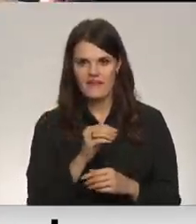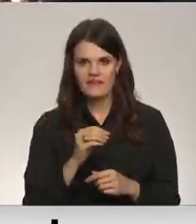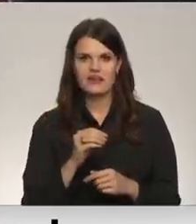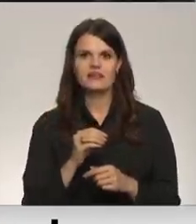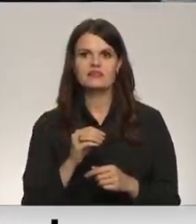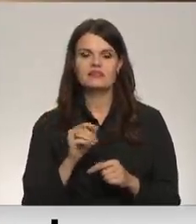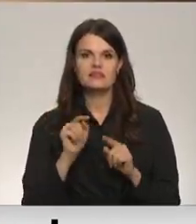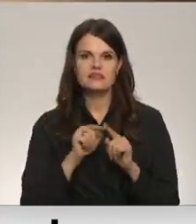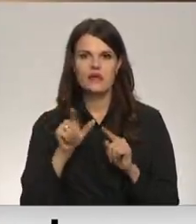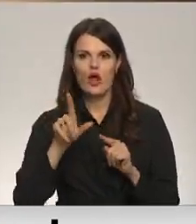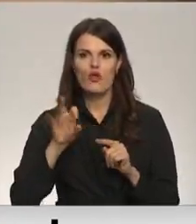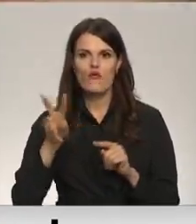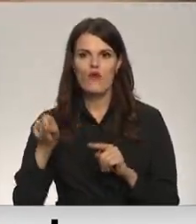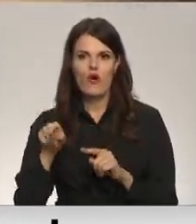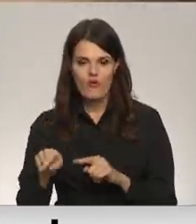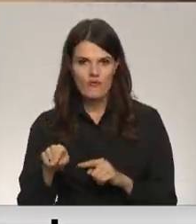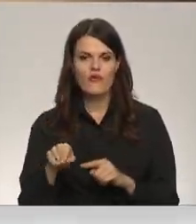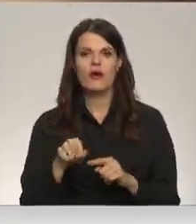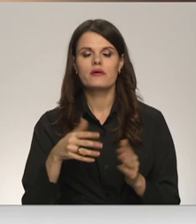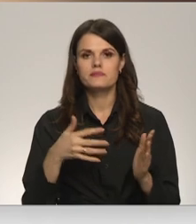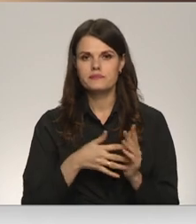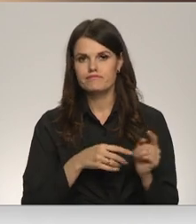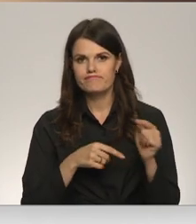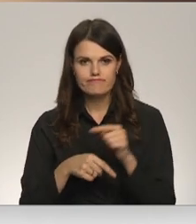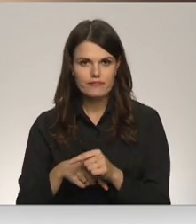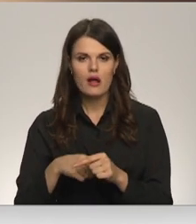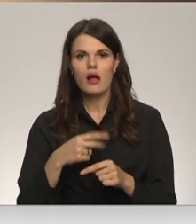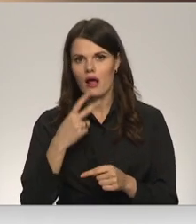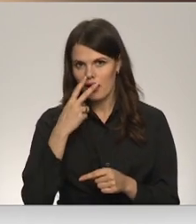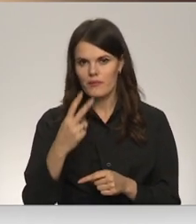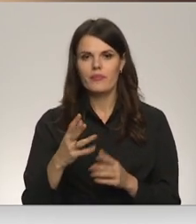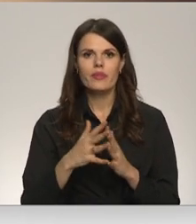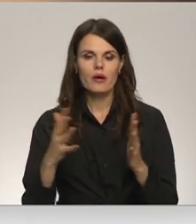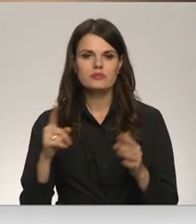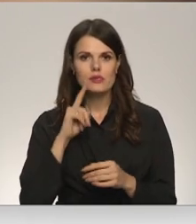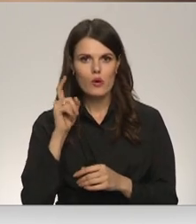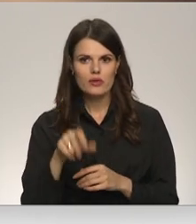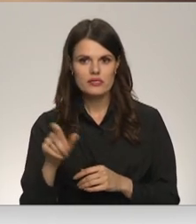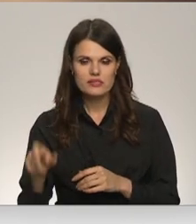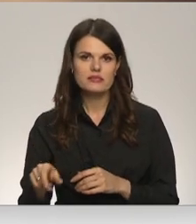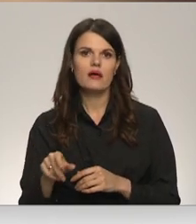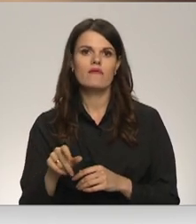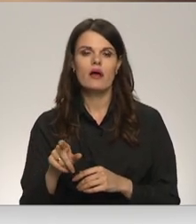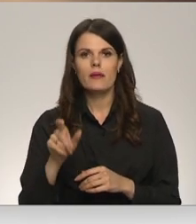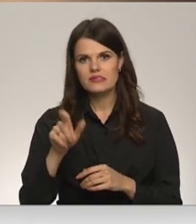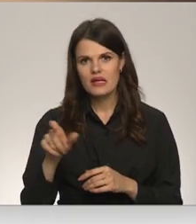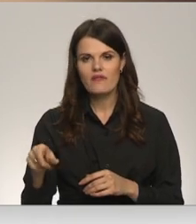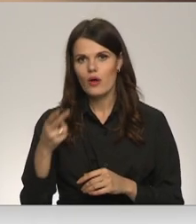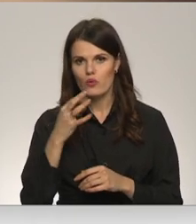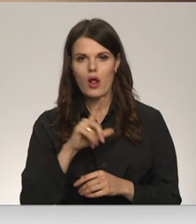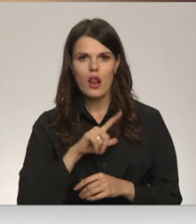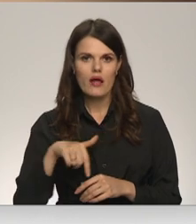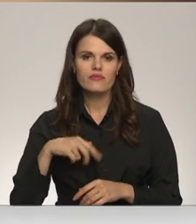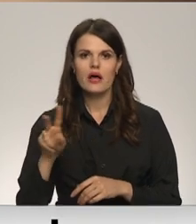nonākuši Ļvīvā. Sāk veidoties vēl mūsu redzes lokā jauna cilvēka kategorija. Tie ir personas no Latvijas,